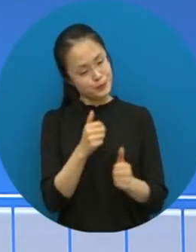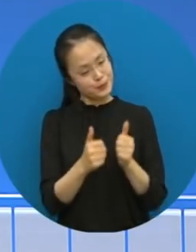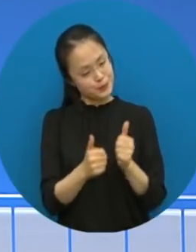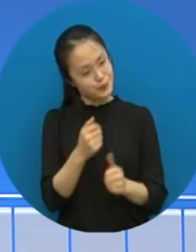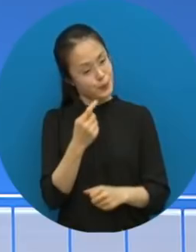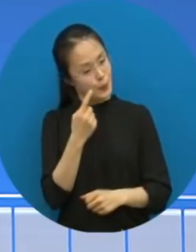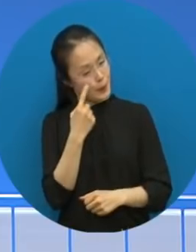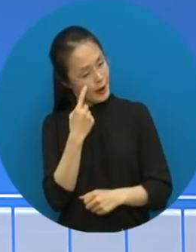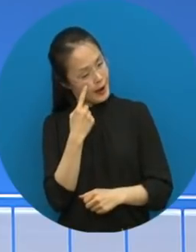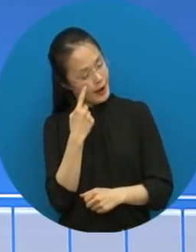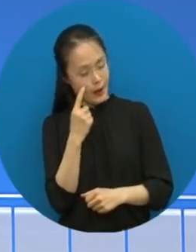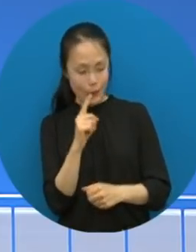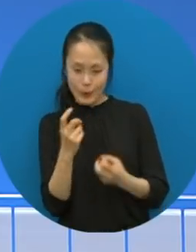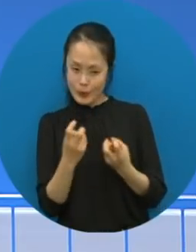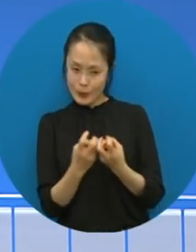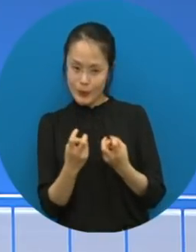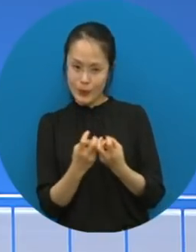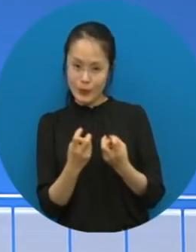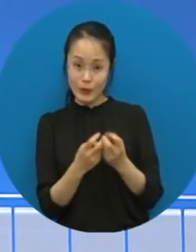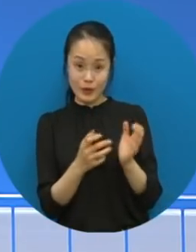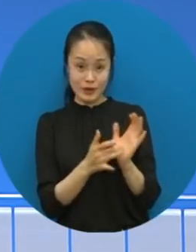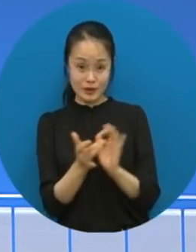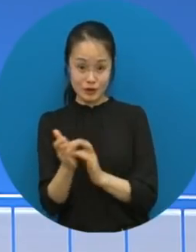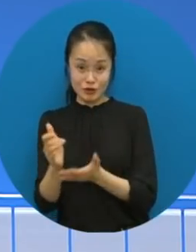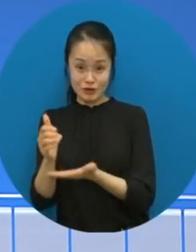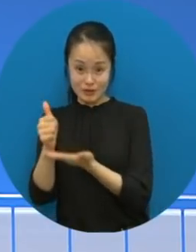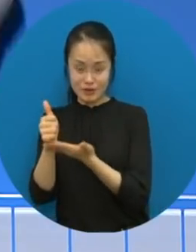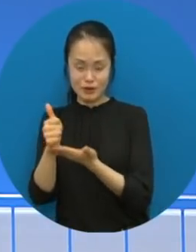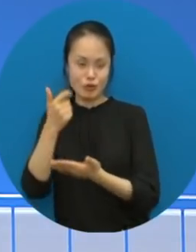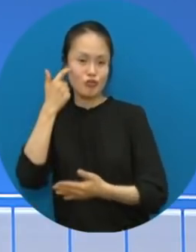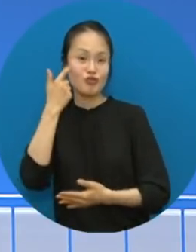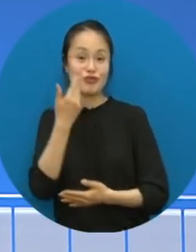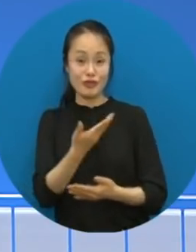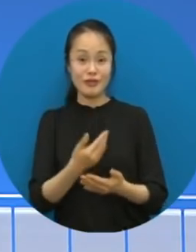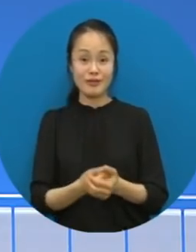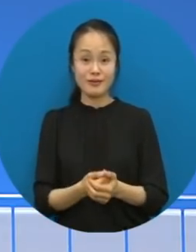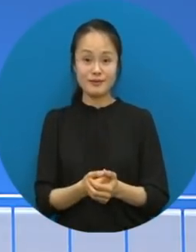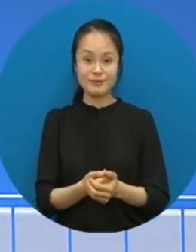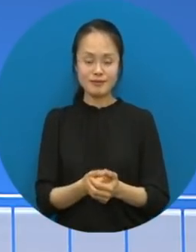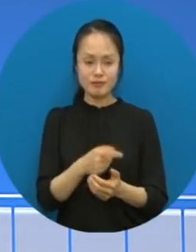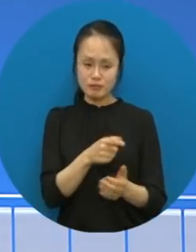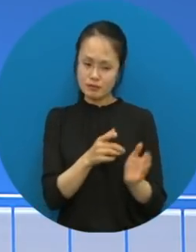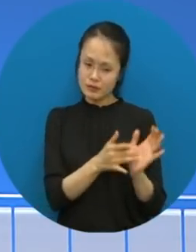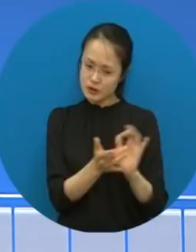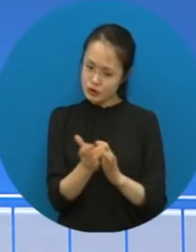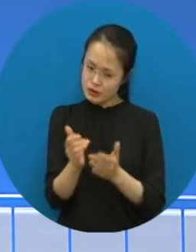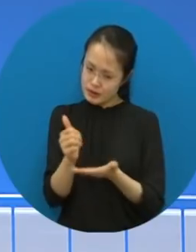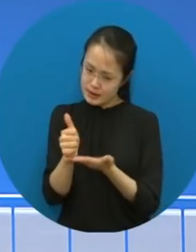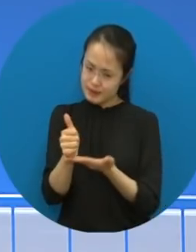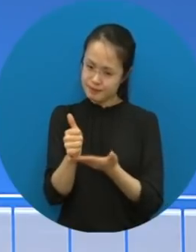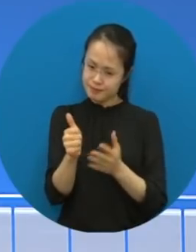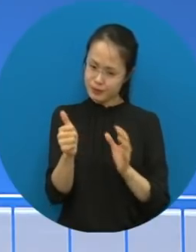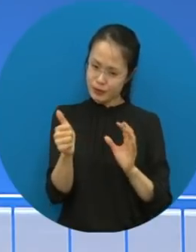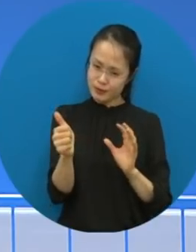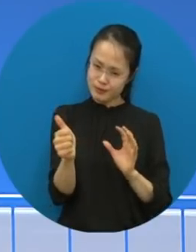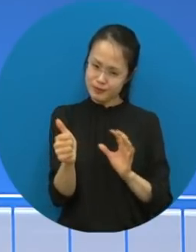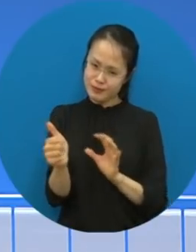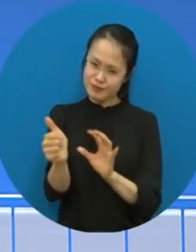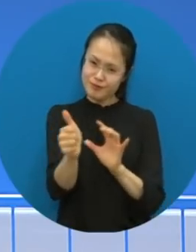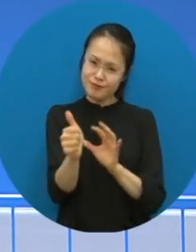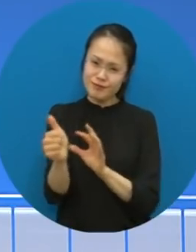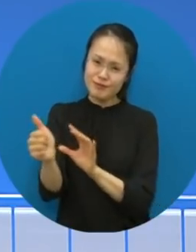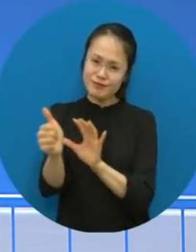어떻게 해야 되겠느냐 물어보셨고, 그들은 예수님을 따라다닌다 했지만 나름 자신들의